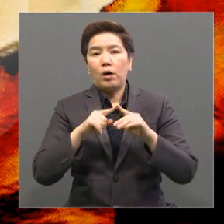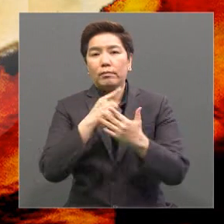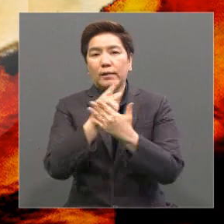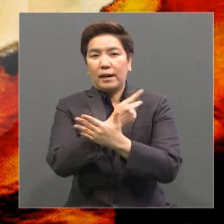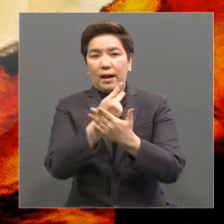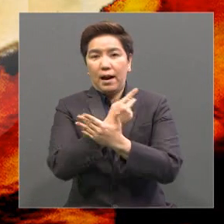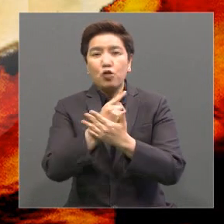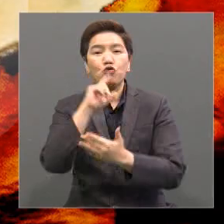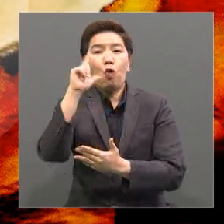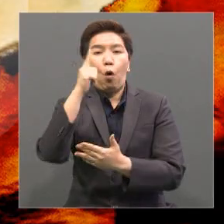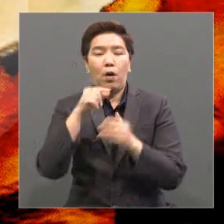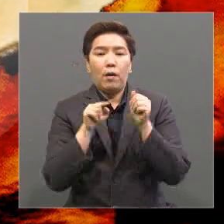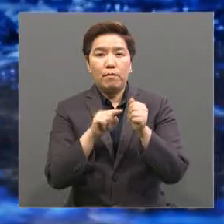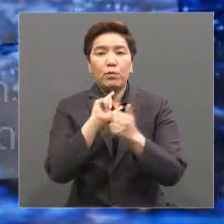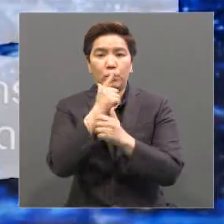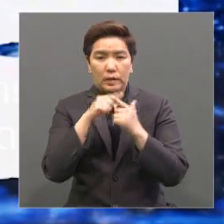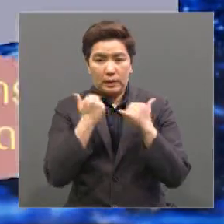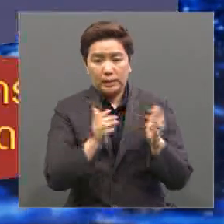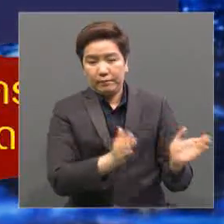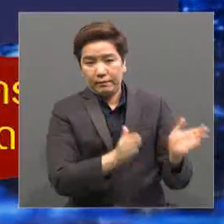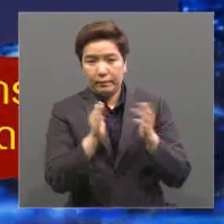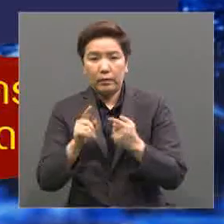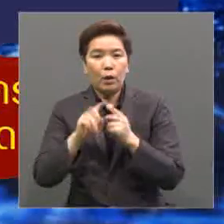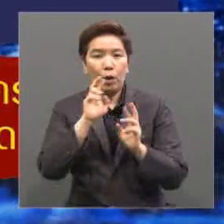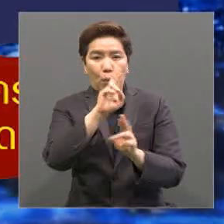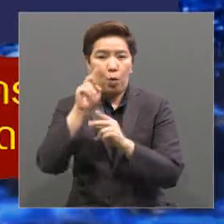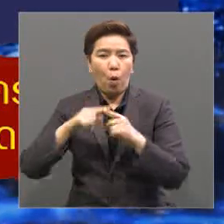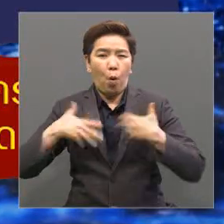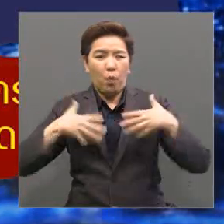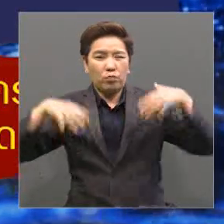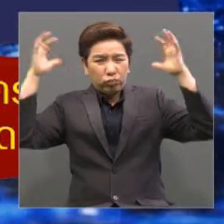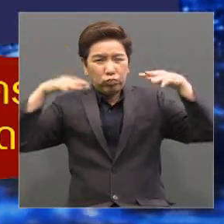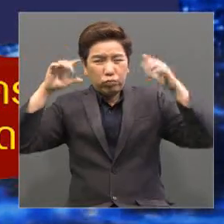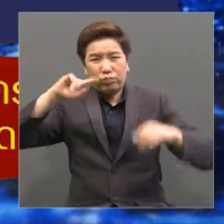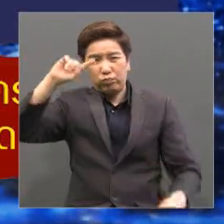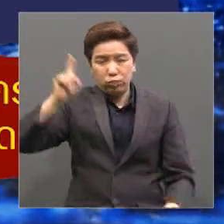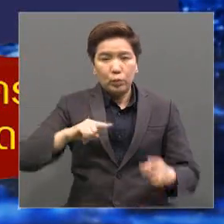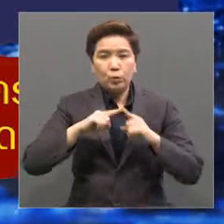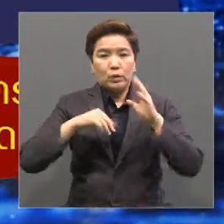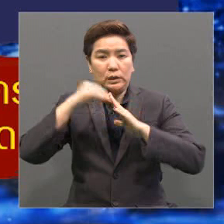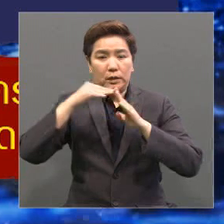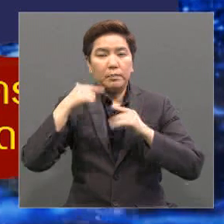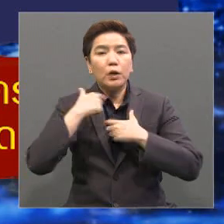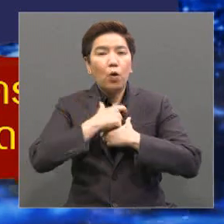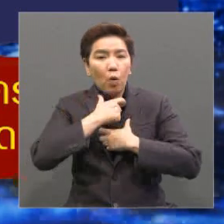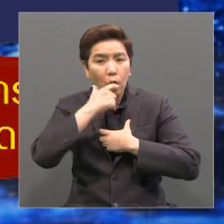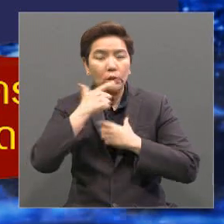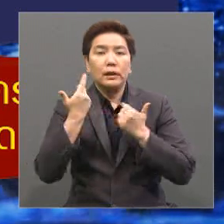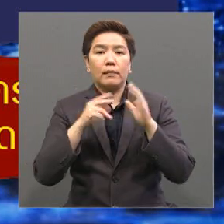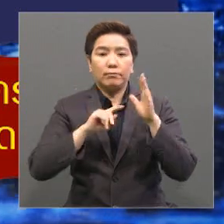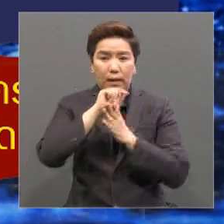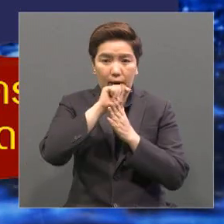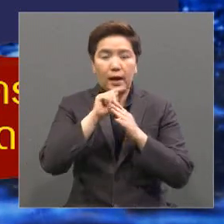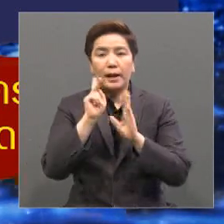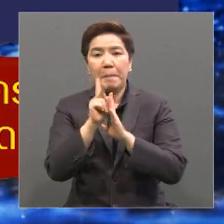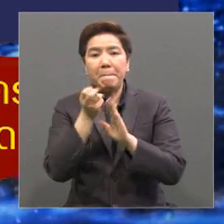กาญจนบุรีครับส่วนพื้นที่ที่ต้องเฝ้าระวังพายุฤดูร้อนในเขตภาคเหนือก็มีที่แม่ฮ่องสอนตาก